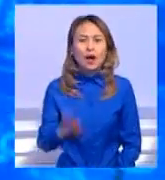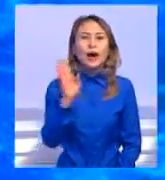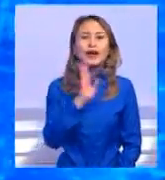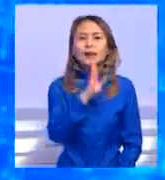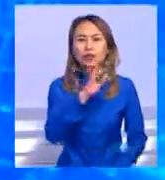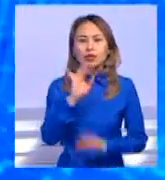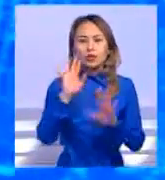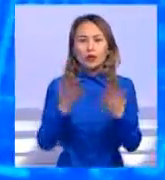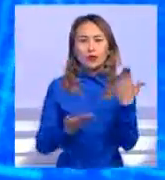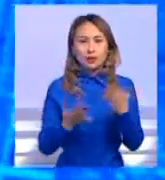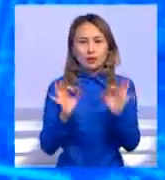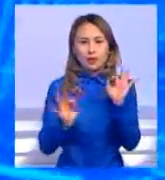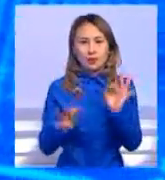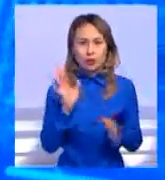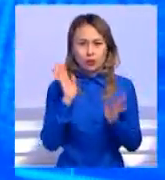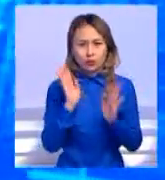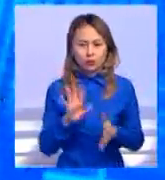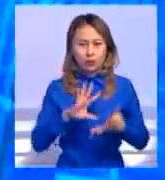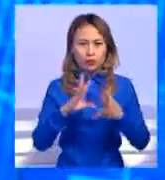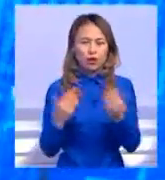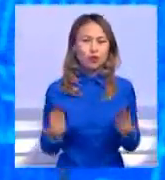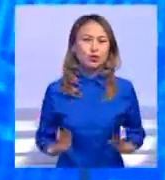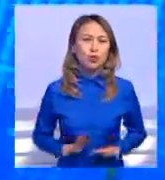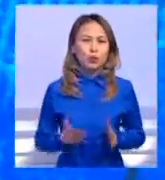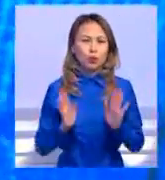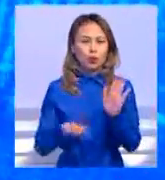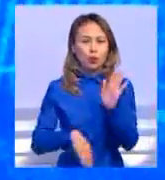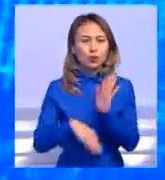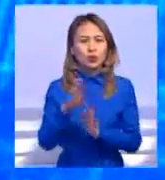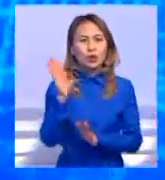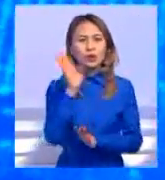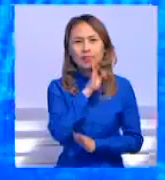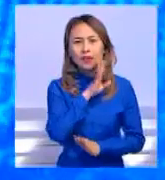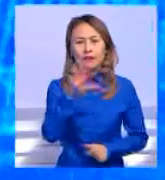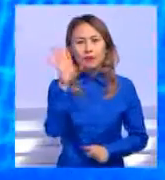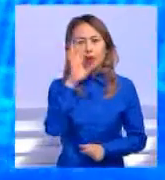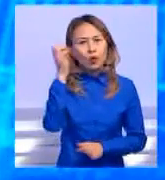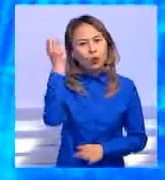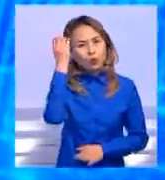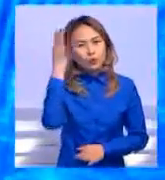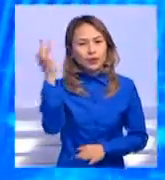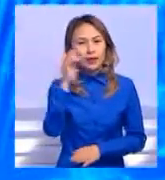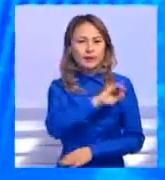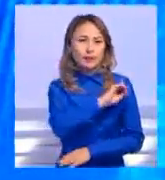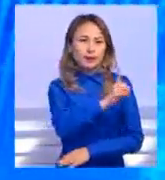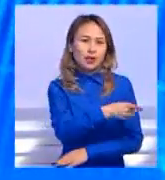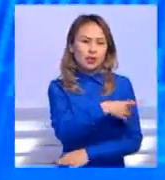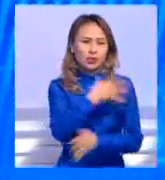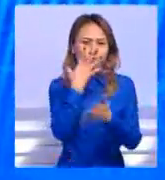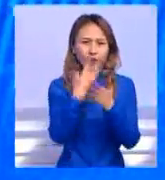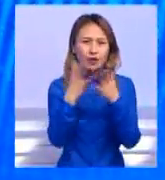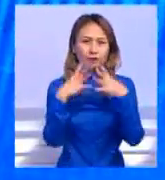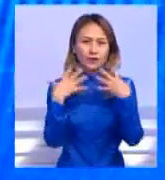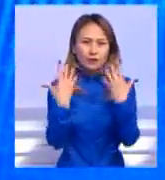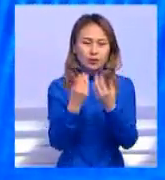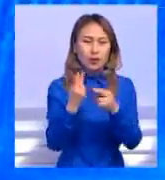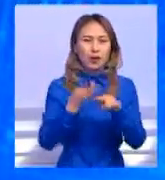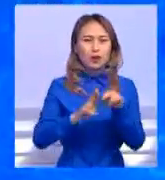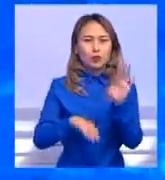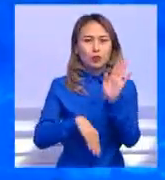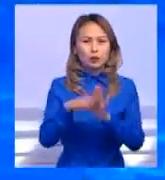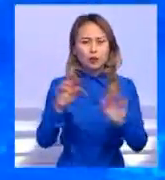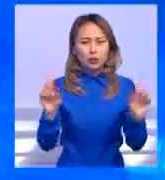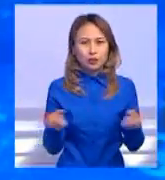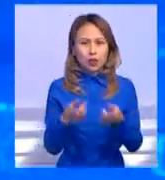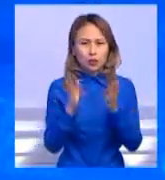Әйелдің жағдайы дұрыс болса, әлеуметтің жағдайы дұрыс болады. Арулардың ақыл ойы мен күш-жігері өз шаңырағында береке орнатып, қоғамды